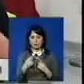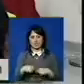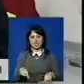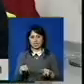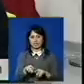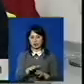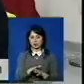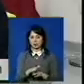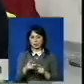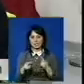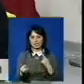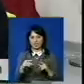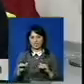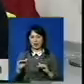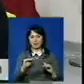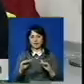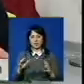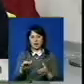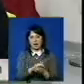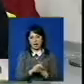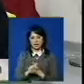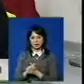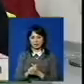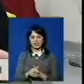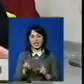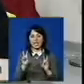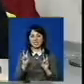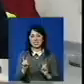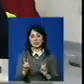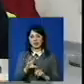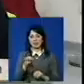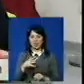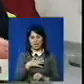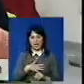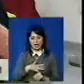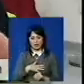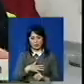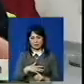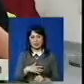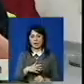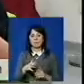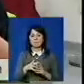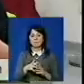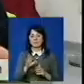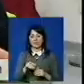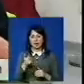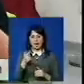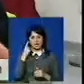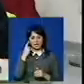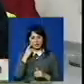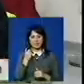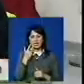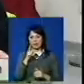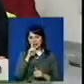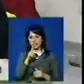საზოგადოების სრულიად სხვადასხვა ფენებს აერთიანებს, ის თემა, რომელიც ყველას აღელვებს. მით უფრო რომ ყველას კარგად ესმის, რომ